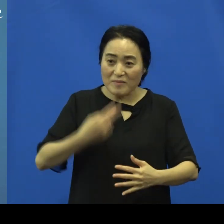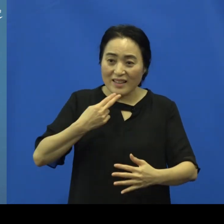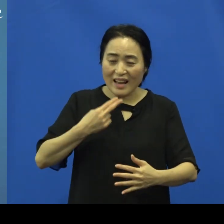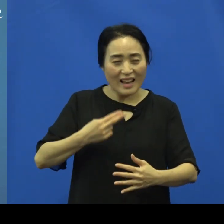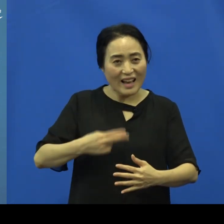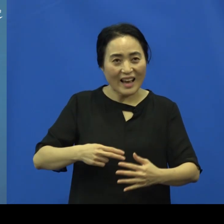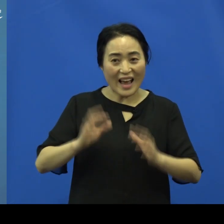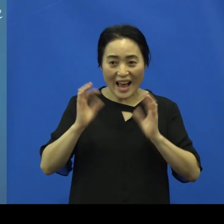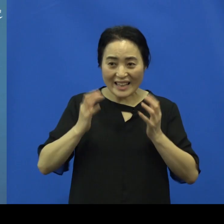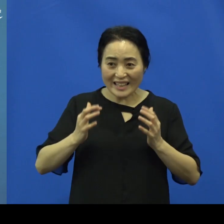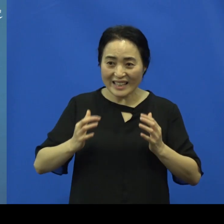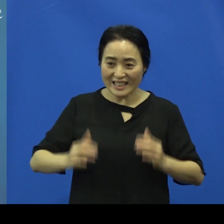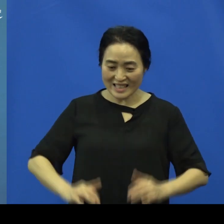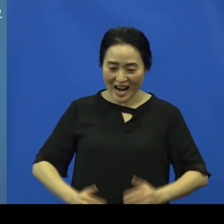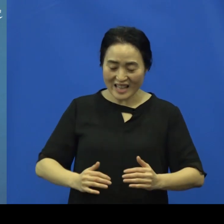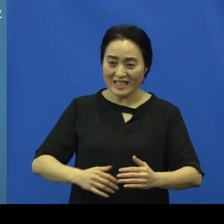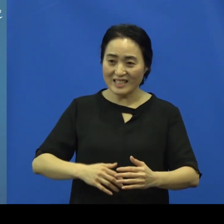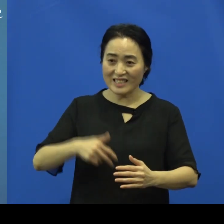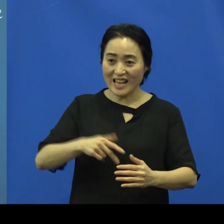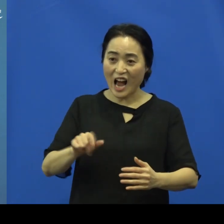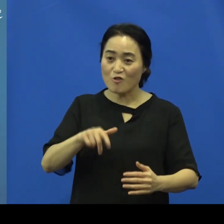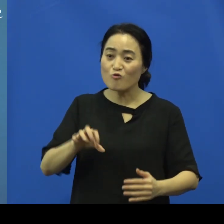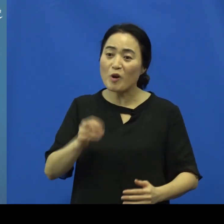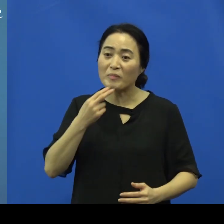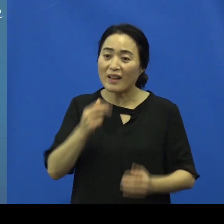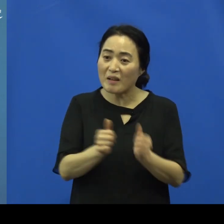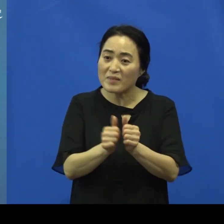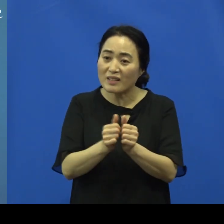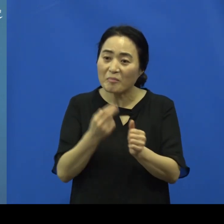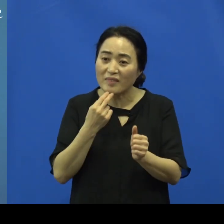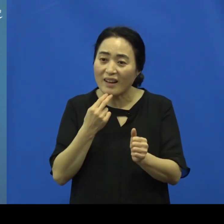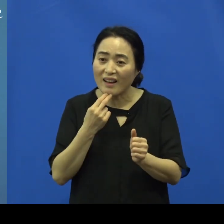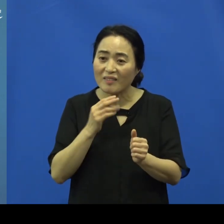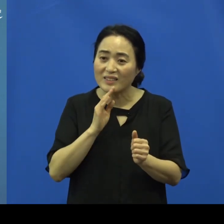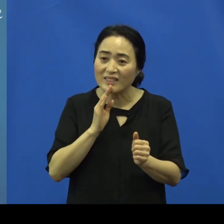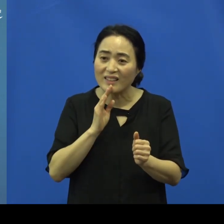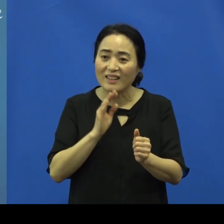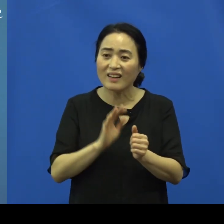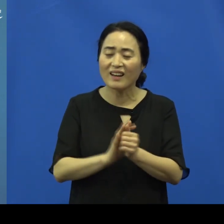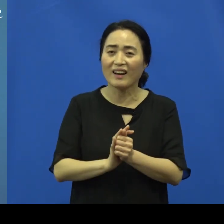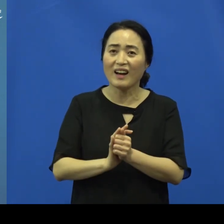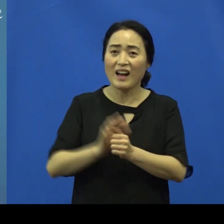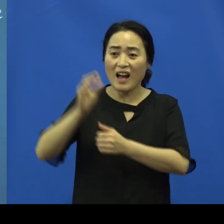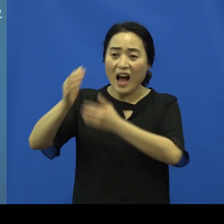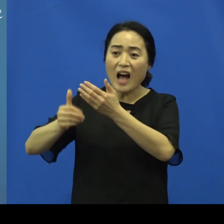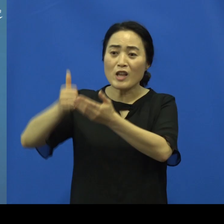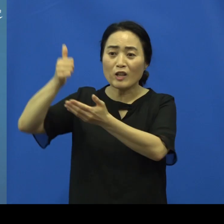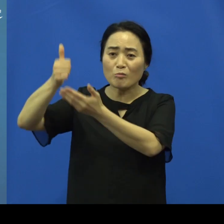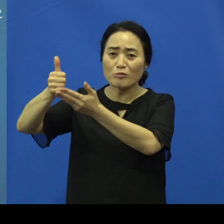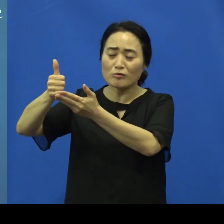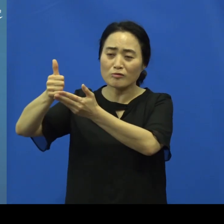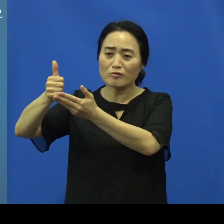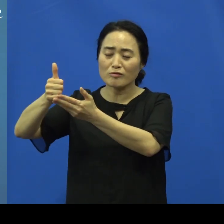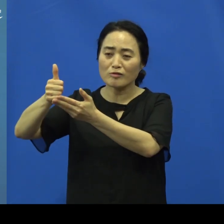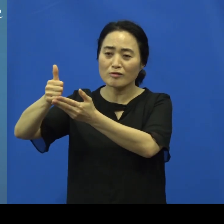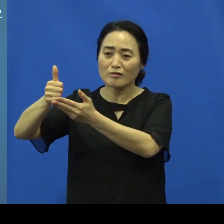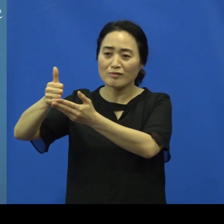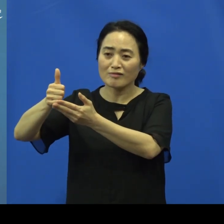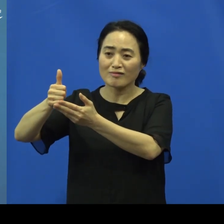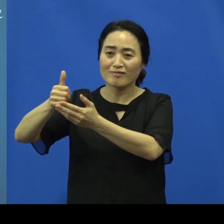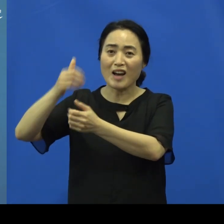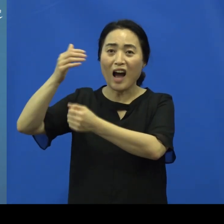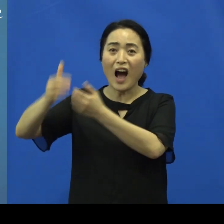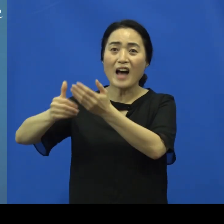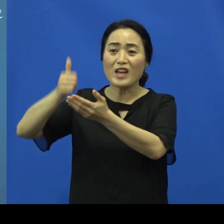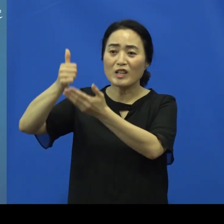다르죠. 그런데 이 스프랑크 니조마이는 하나님의 자궁, 하나님에게 뭐 자궁이 있겠어요? 근데